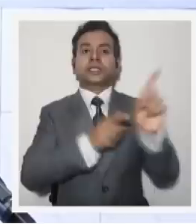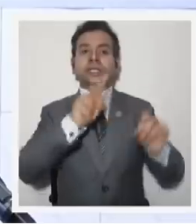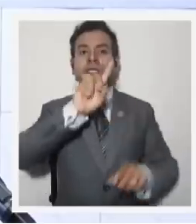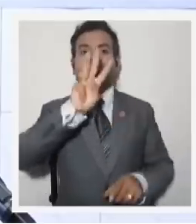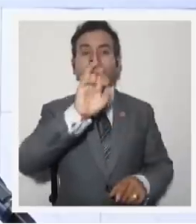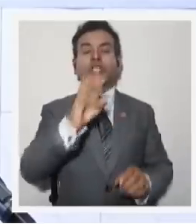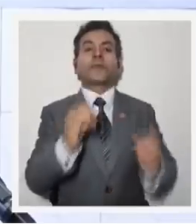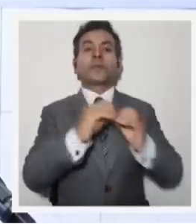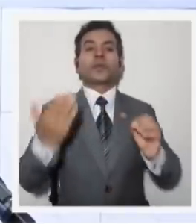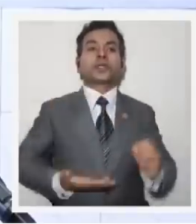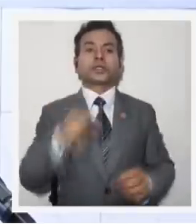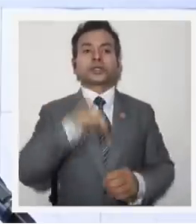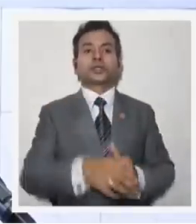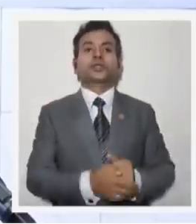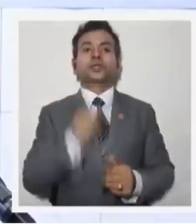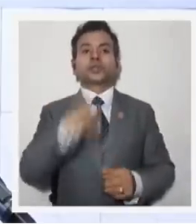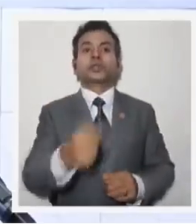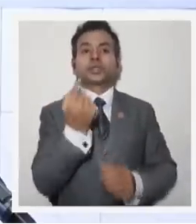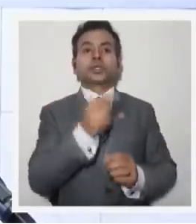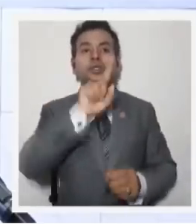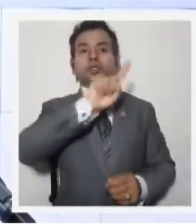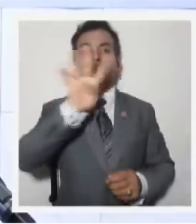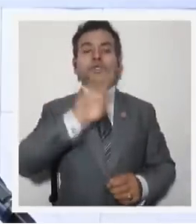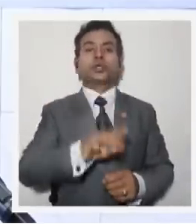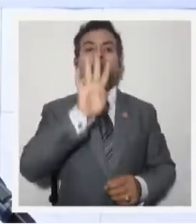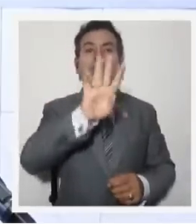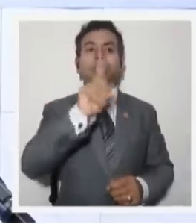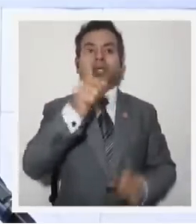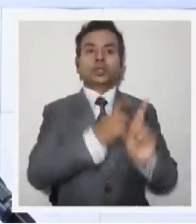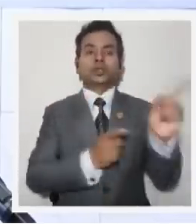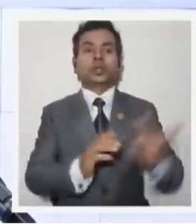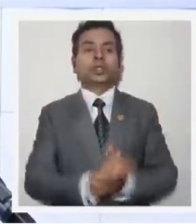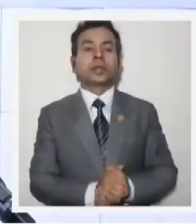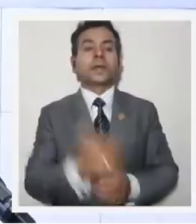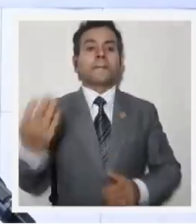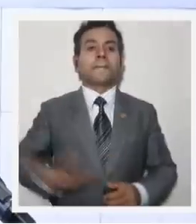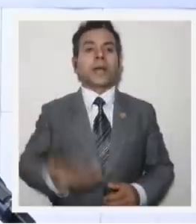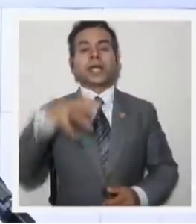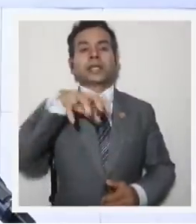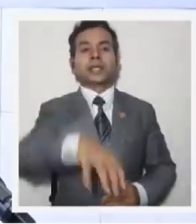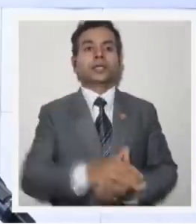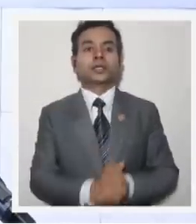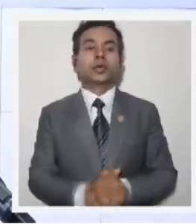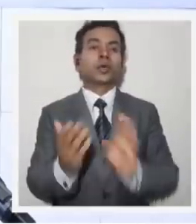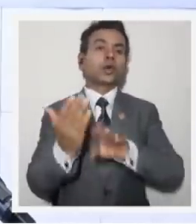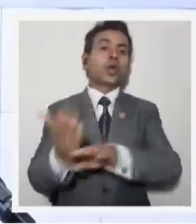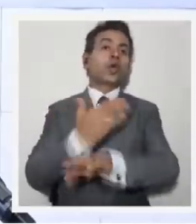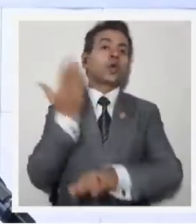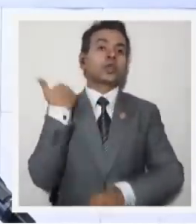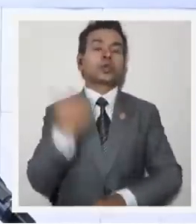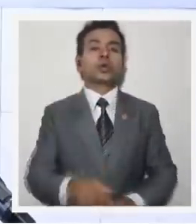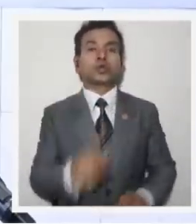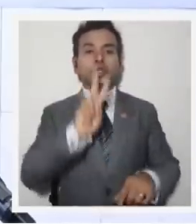13 মে 2020, 30শে বৈশাখ 1427 এবং 19 রমজান 1441। আমি আপনাদের সামনে তুলে